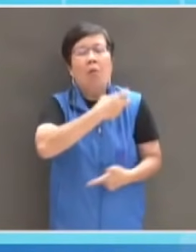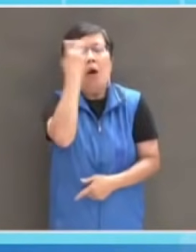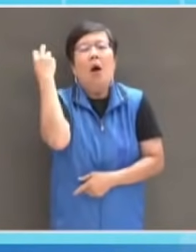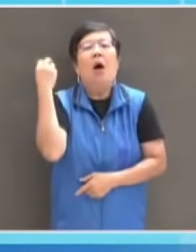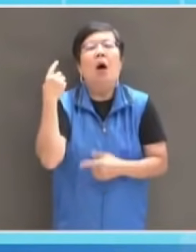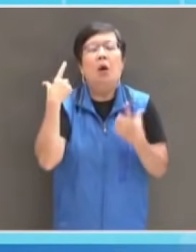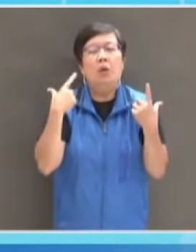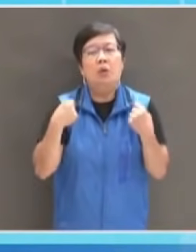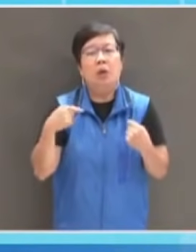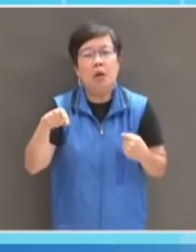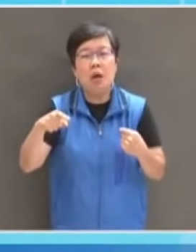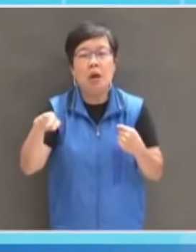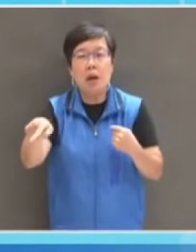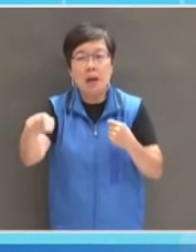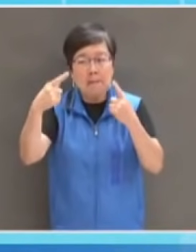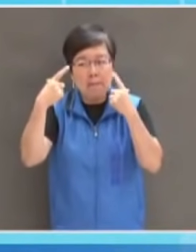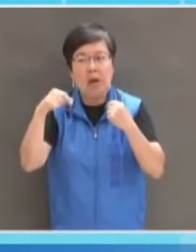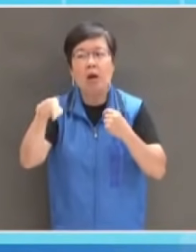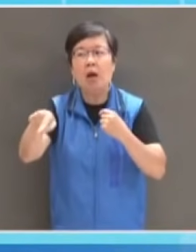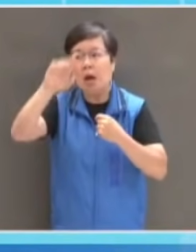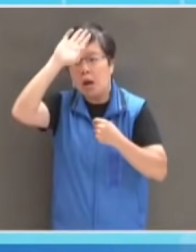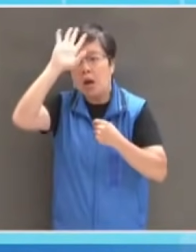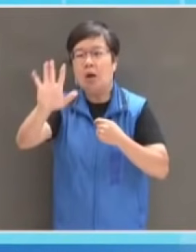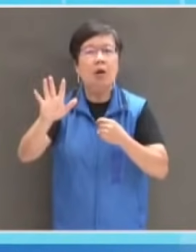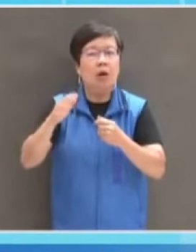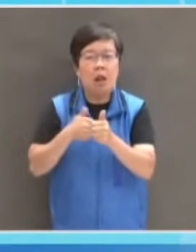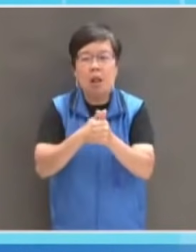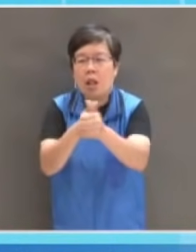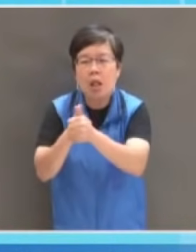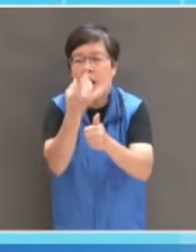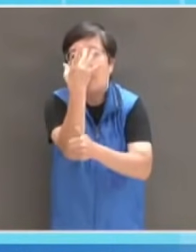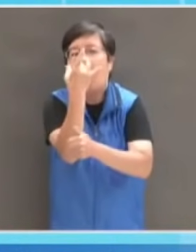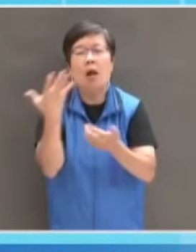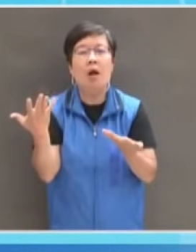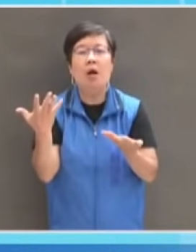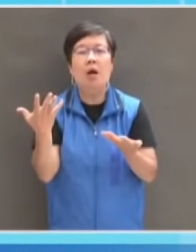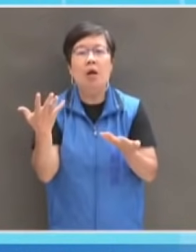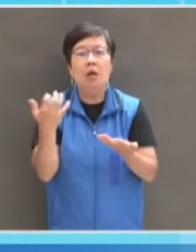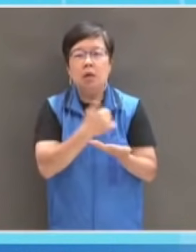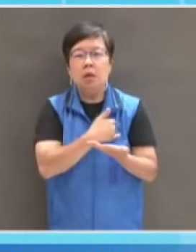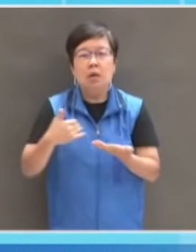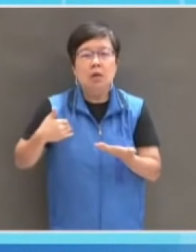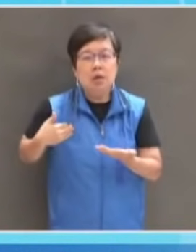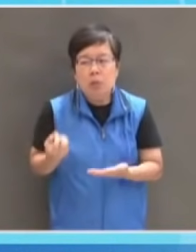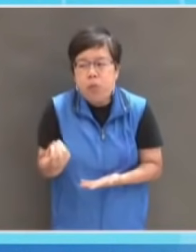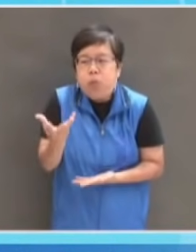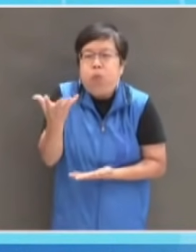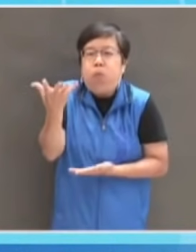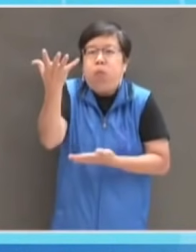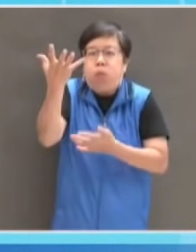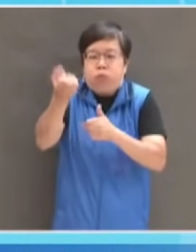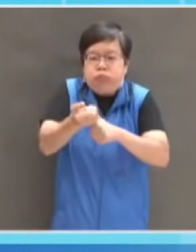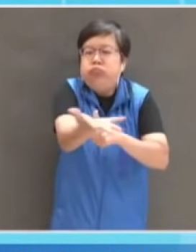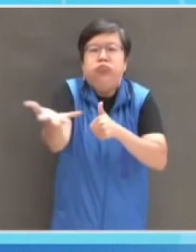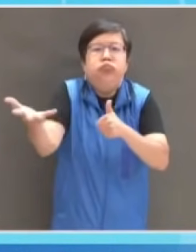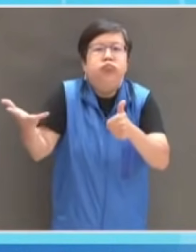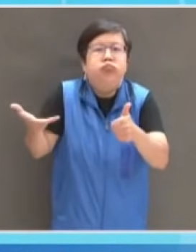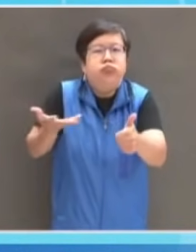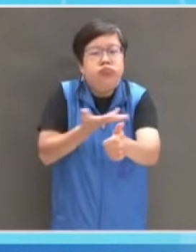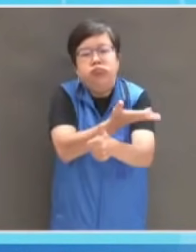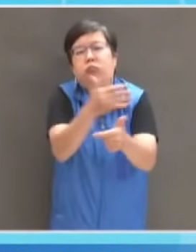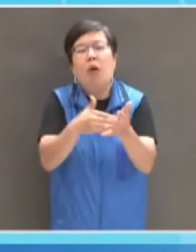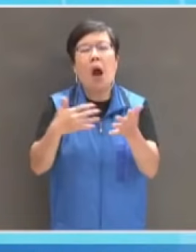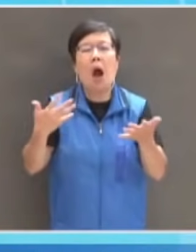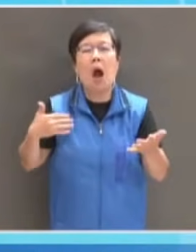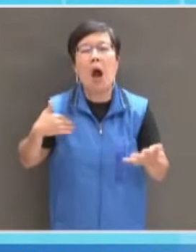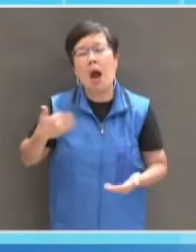们看不到、我们也追溯不到的信息已经大幅度的、迅速的蔓延出来